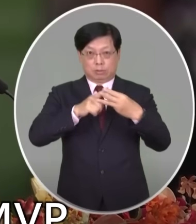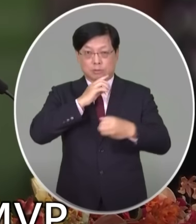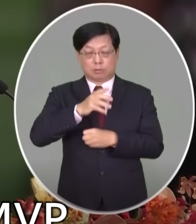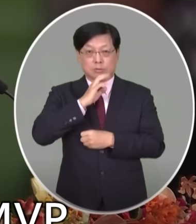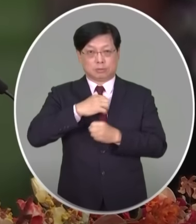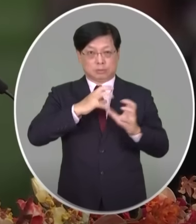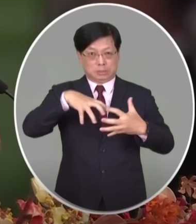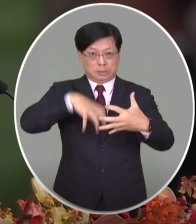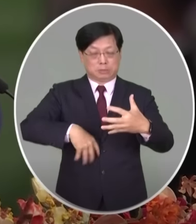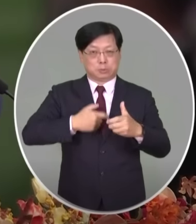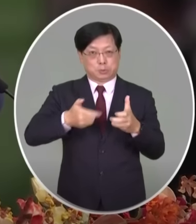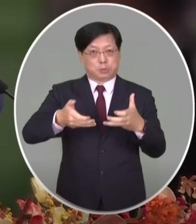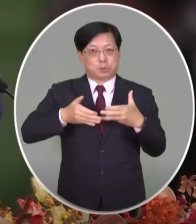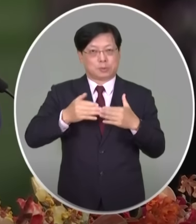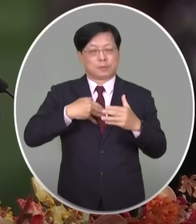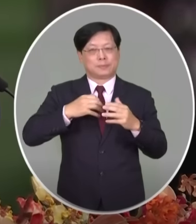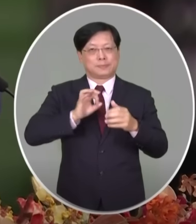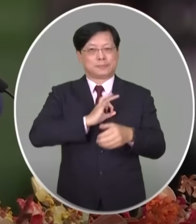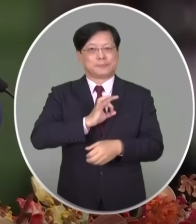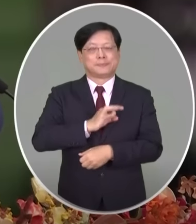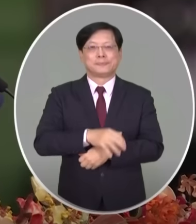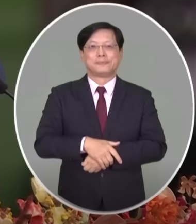MVP。